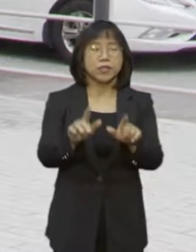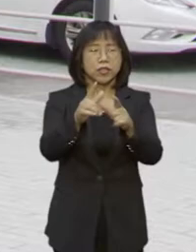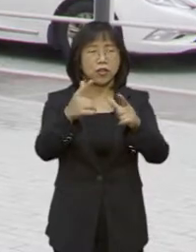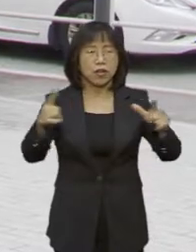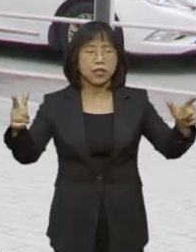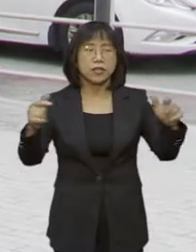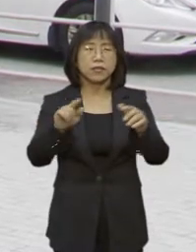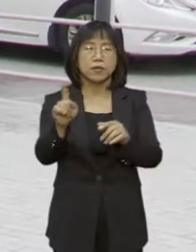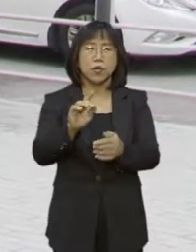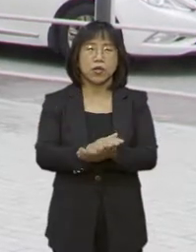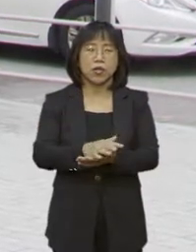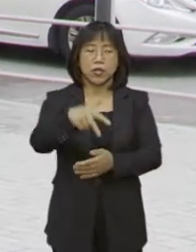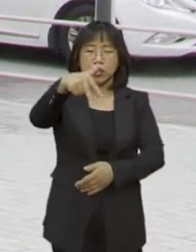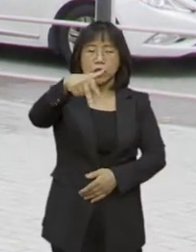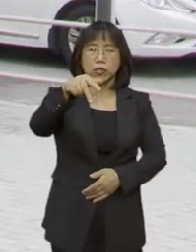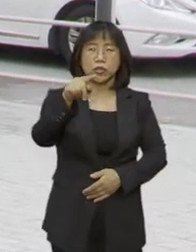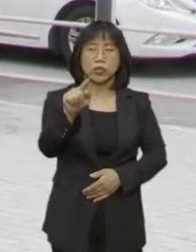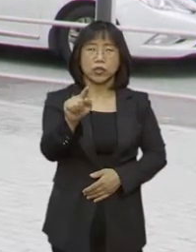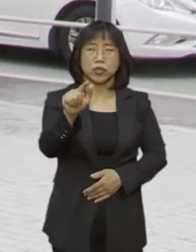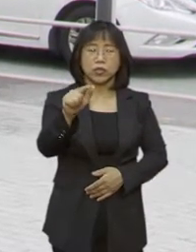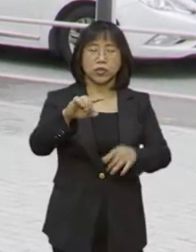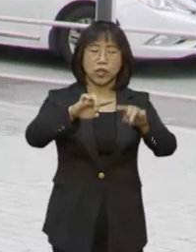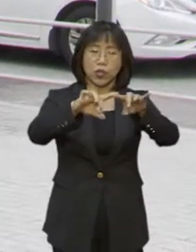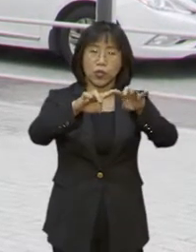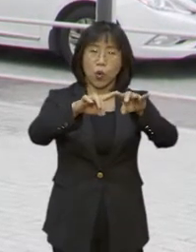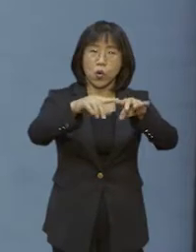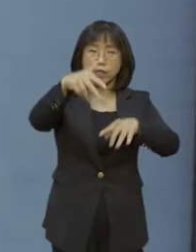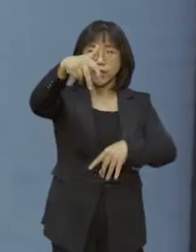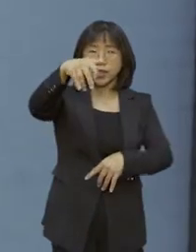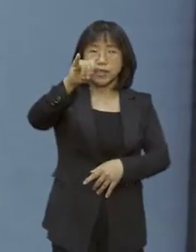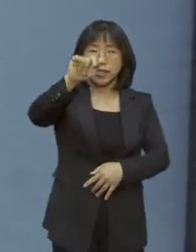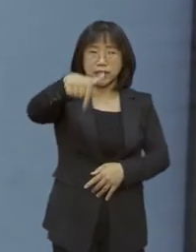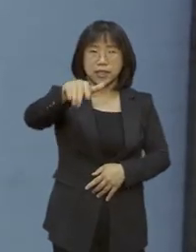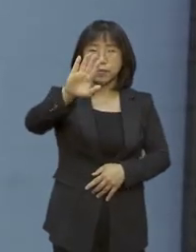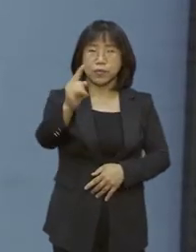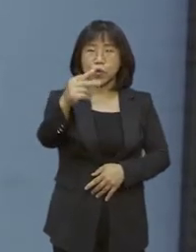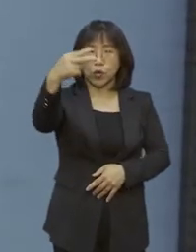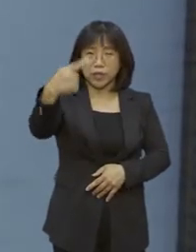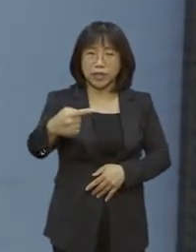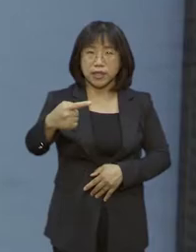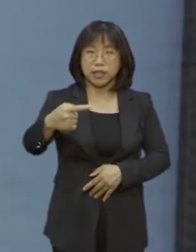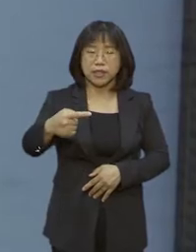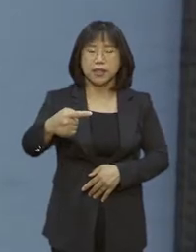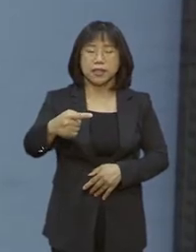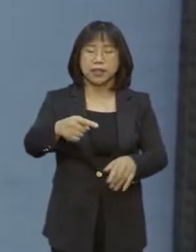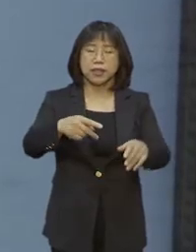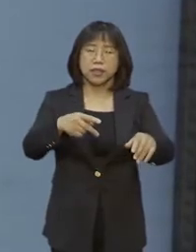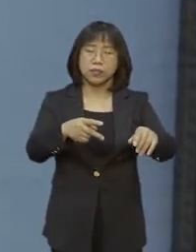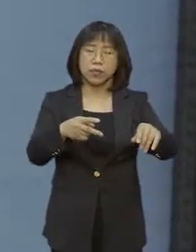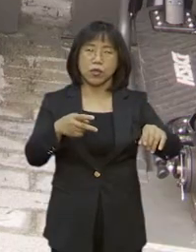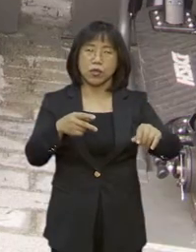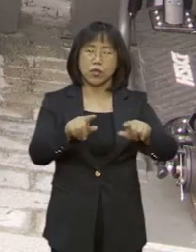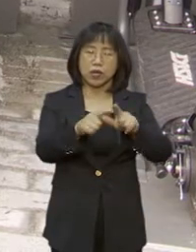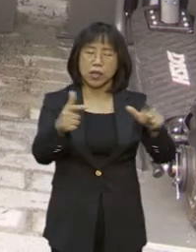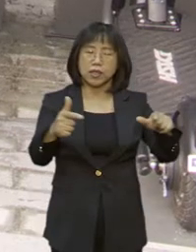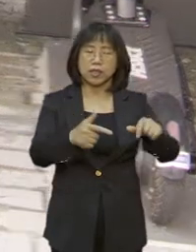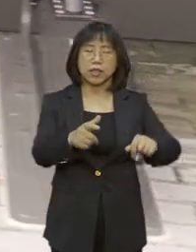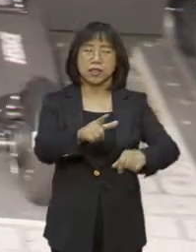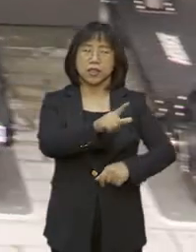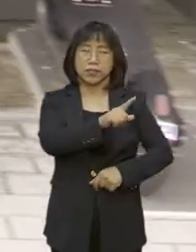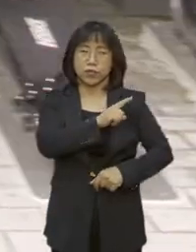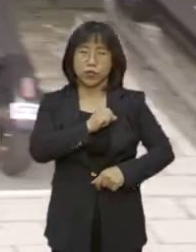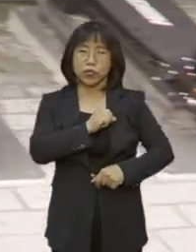최근 퍼스널 모빌리티 확산으로 전동 킥보드를 타는 사람들이 많아지면서 인근에는 전동 킥보드